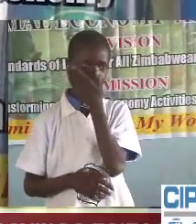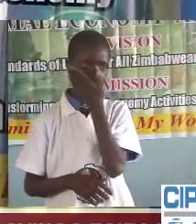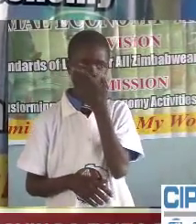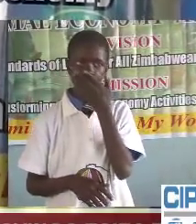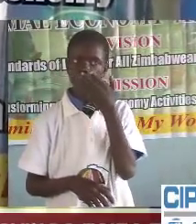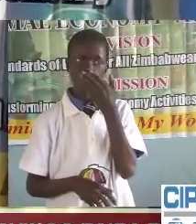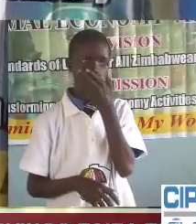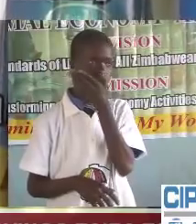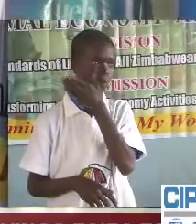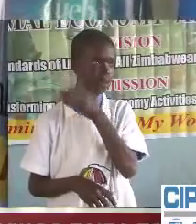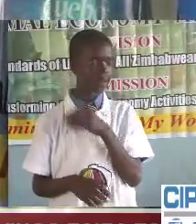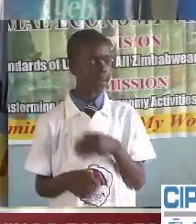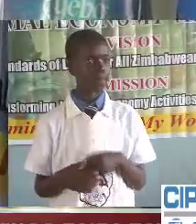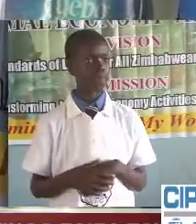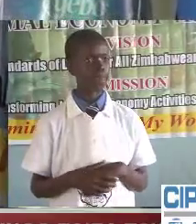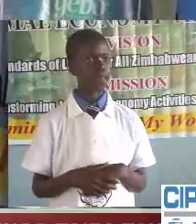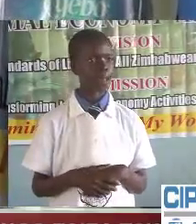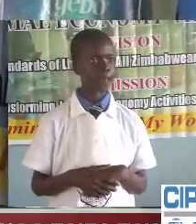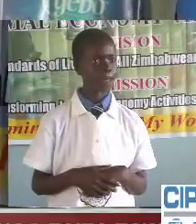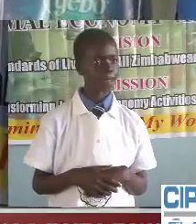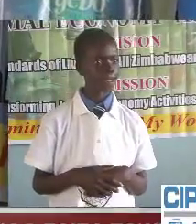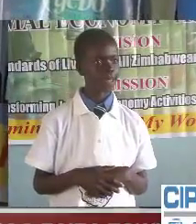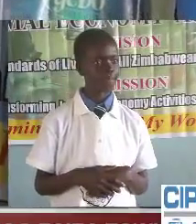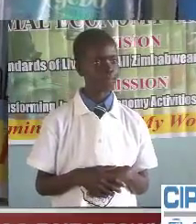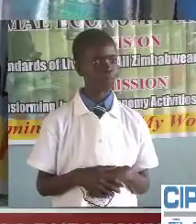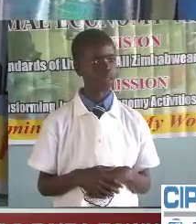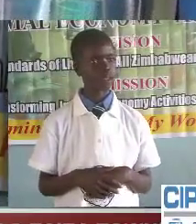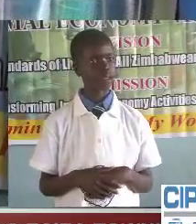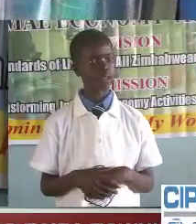Maita basa mangwanana